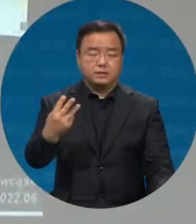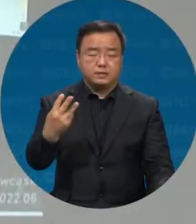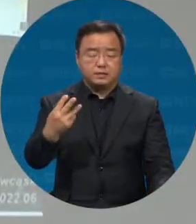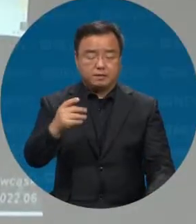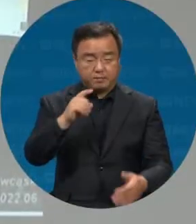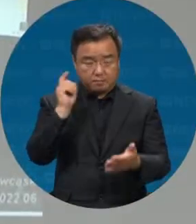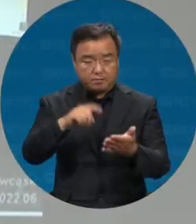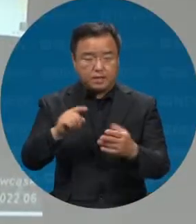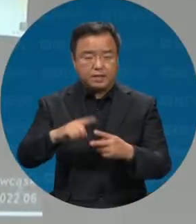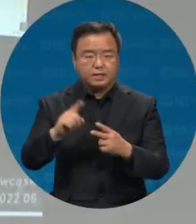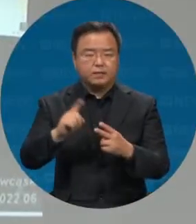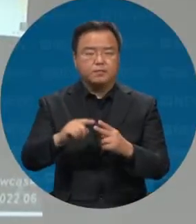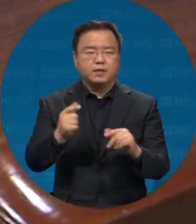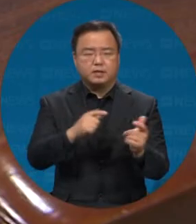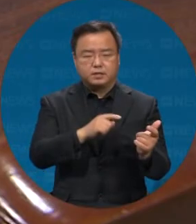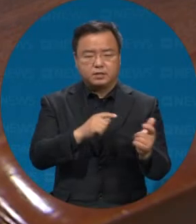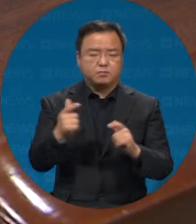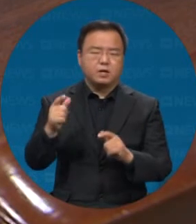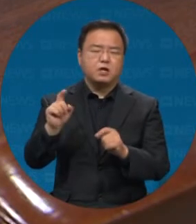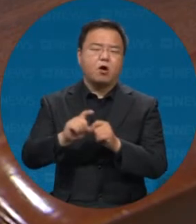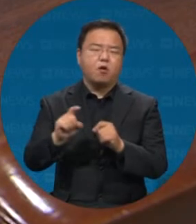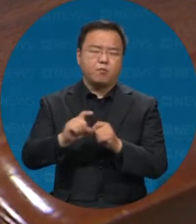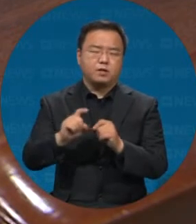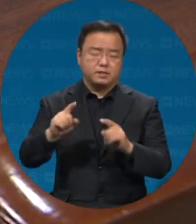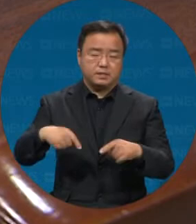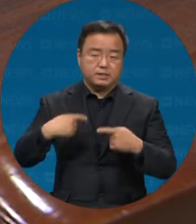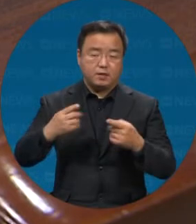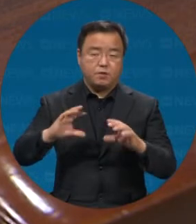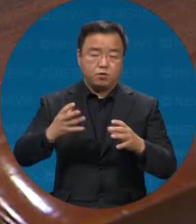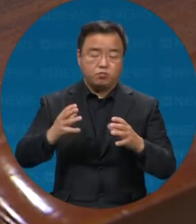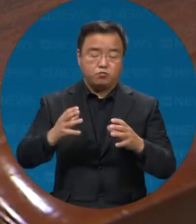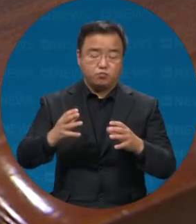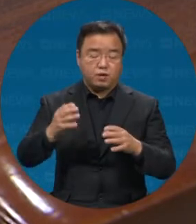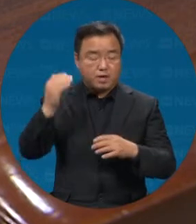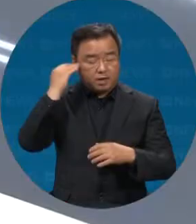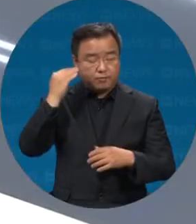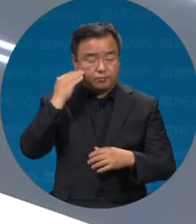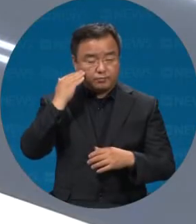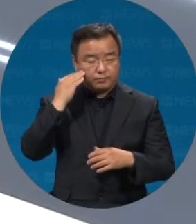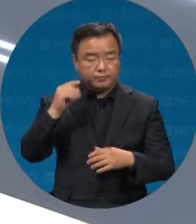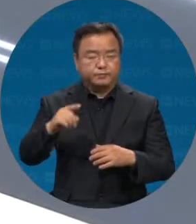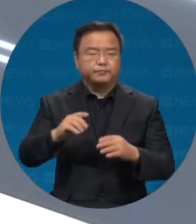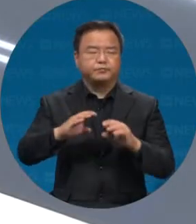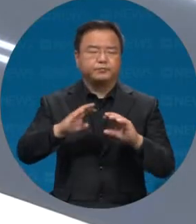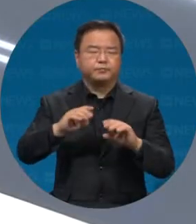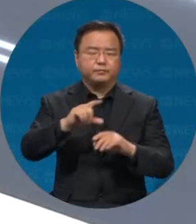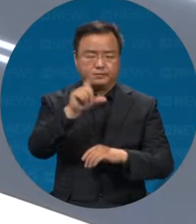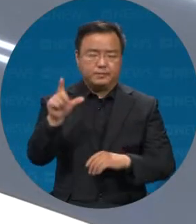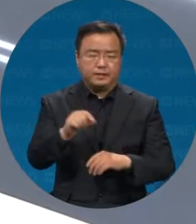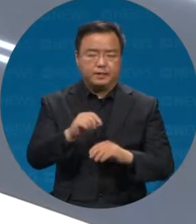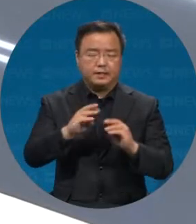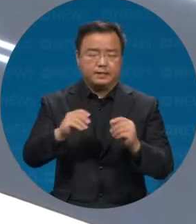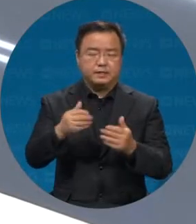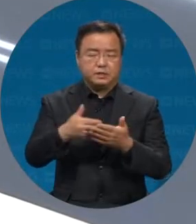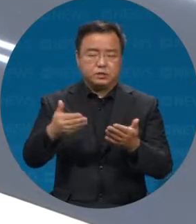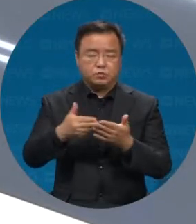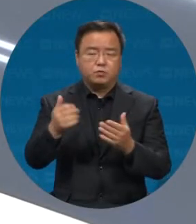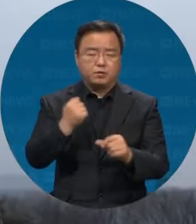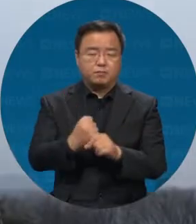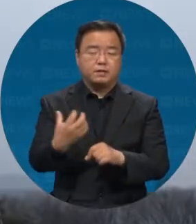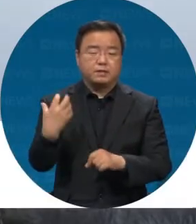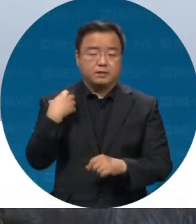아르테미스 프로젝트의 열 번째 참여 보기 된 한국은 단어를 통해 달의 지도를 만드는 역할을 봤습니다 한국